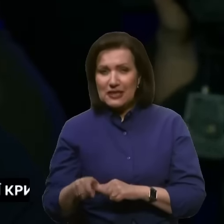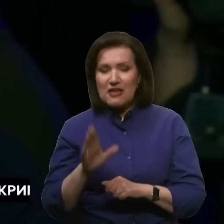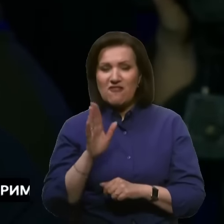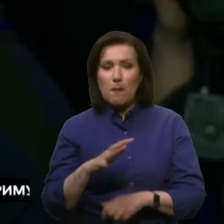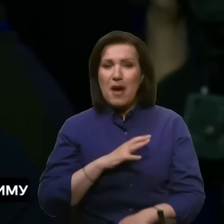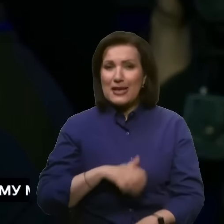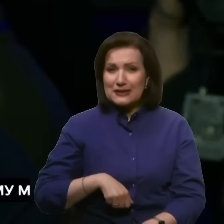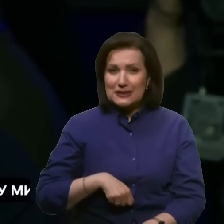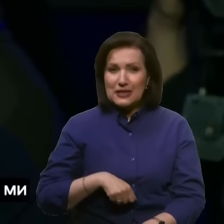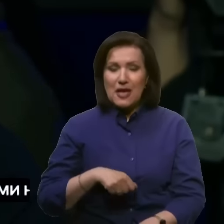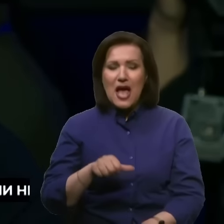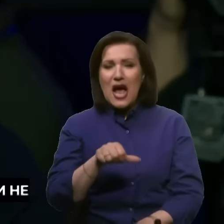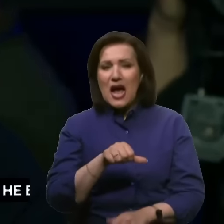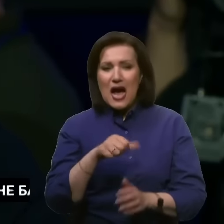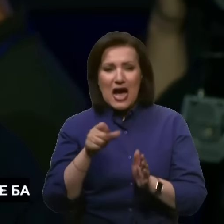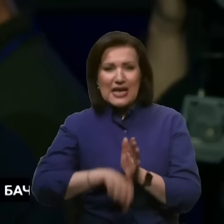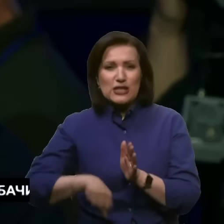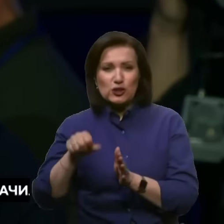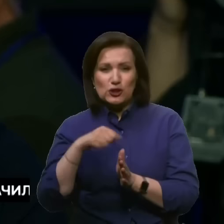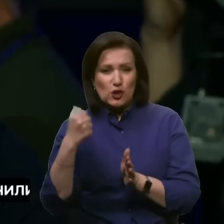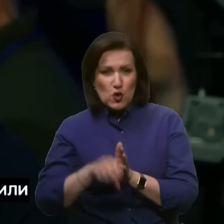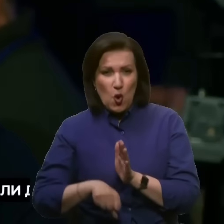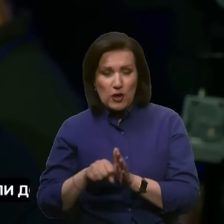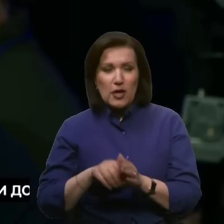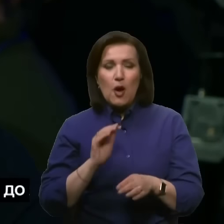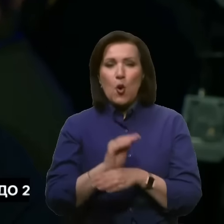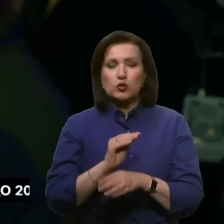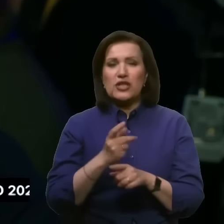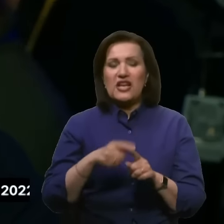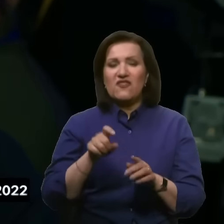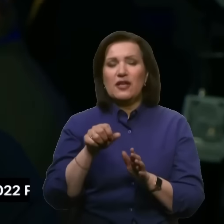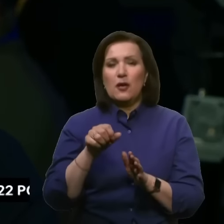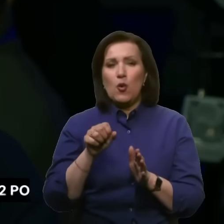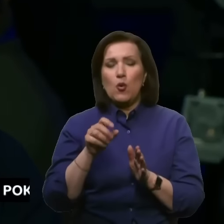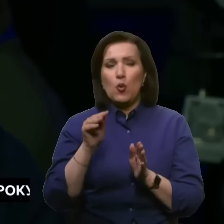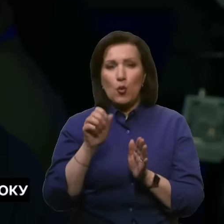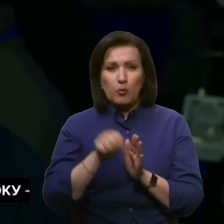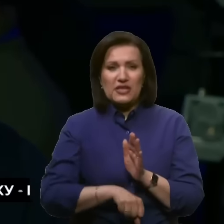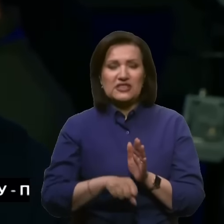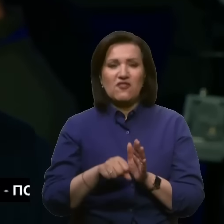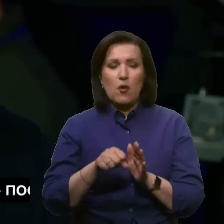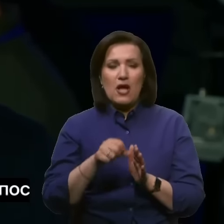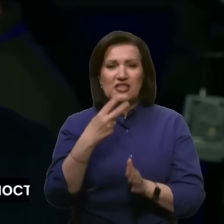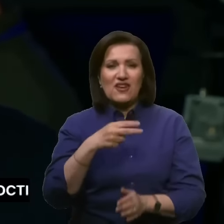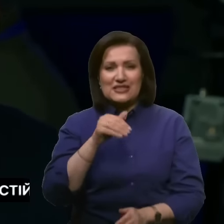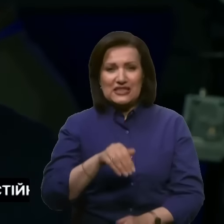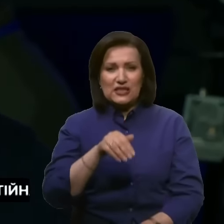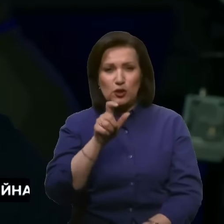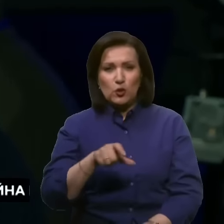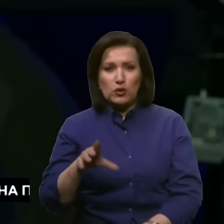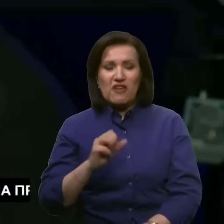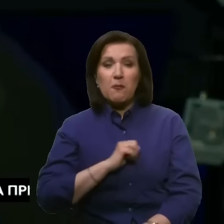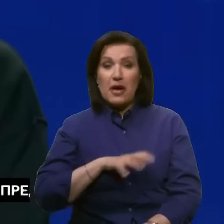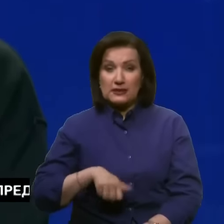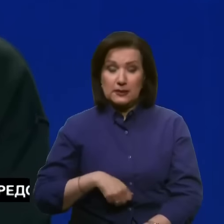в Палестине резной? Осуждаете ли вы убийство 20 тысяч человек в Палестине? Дякую